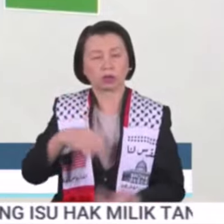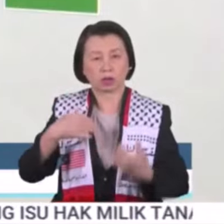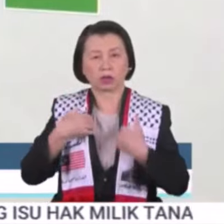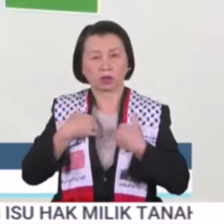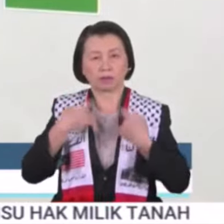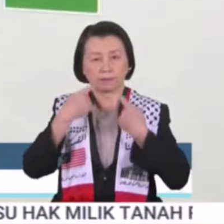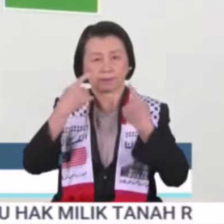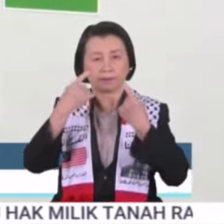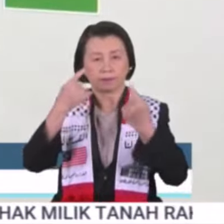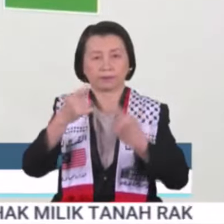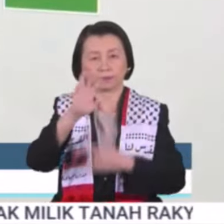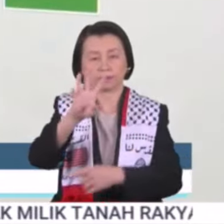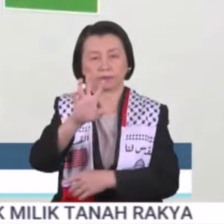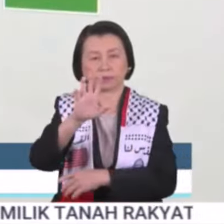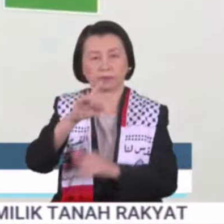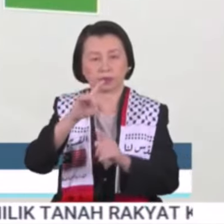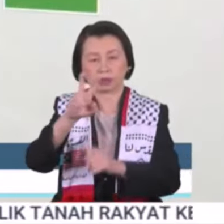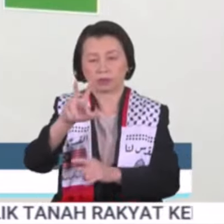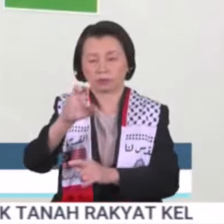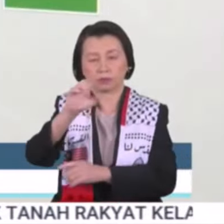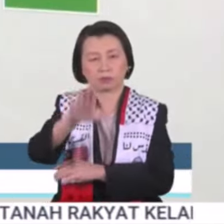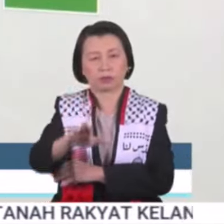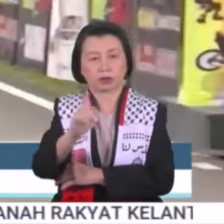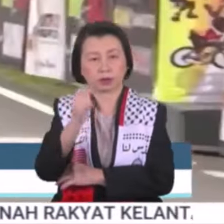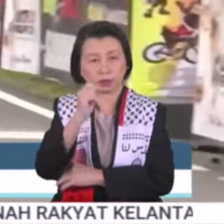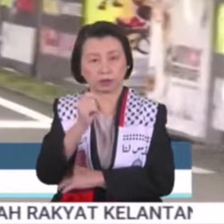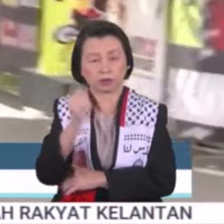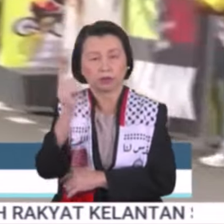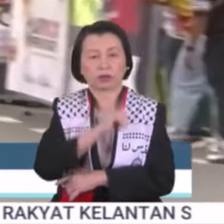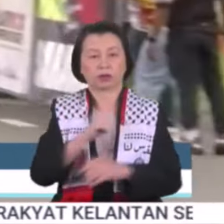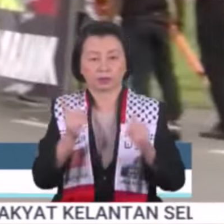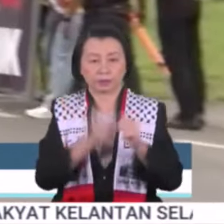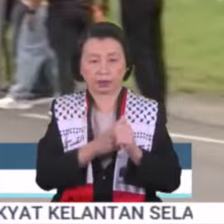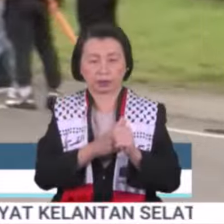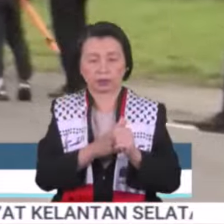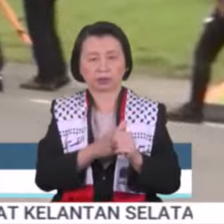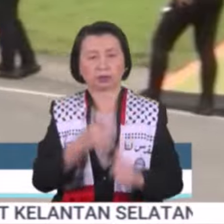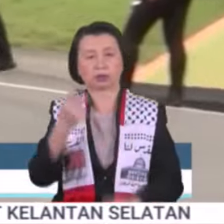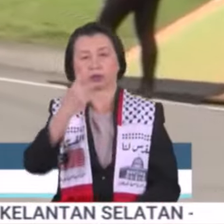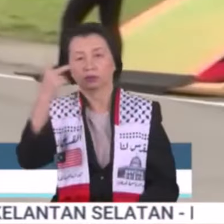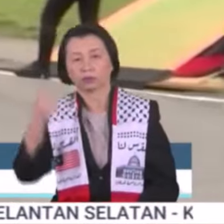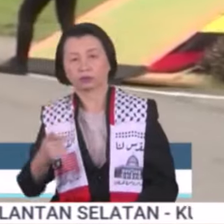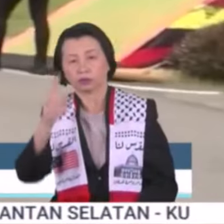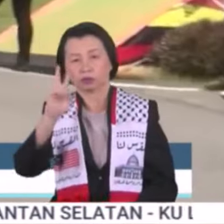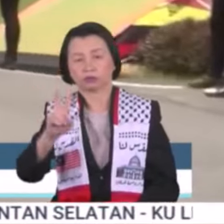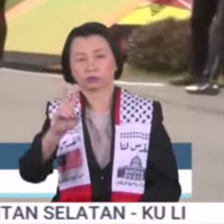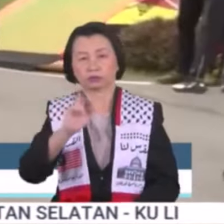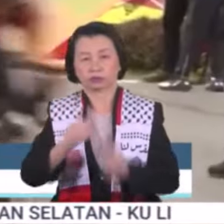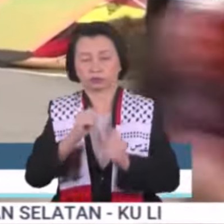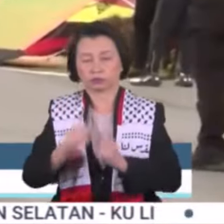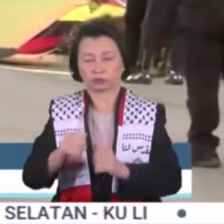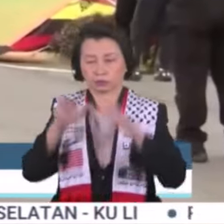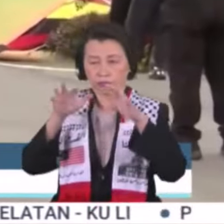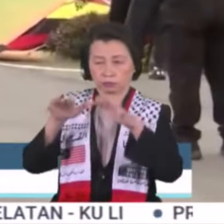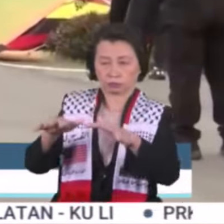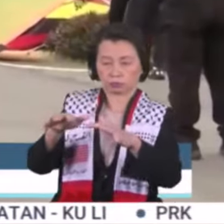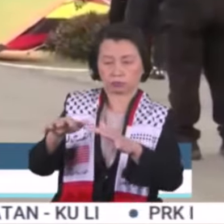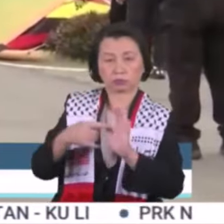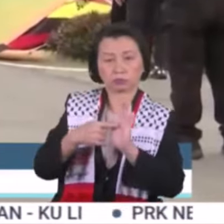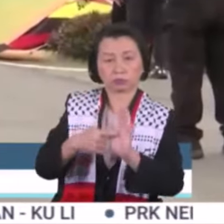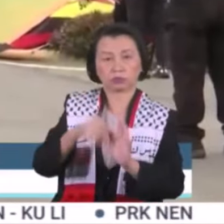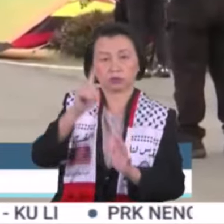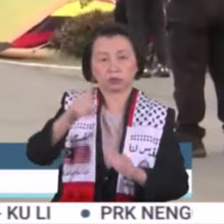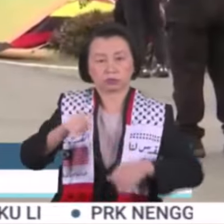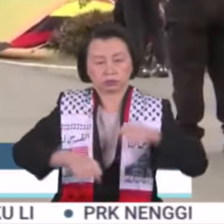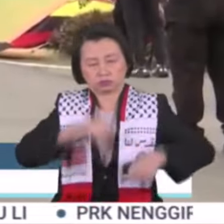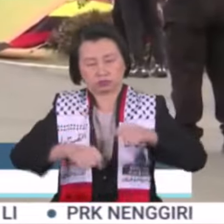berakhir sekitar jam 4.30 petang tadi. Hari pertama terutamanya di kluster Kuching, 2 sukan yang menjadi tumpuan ini masing-masing menyajikan